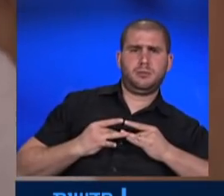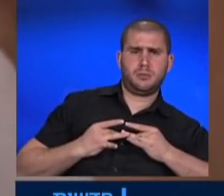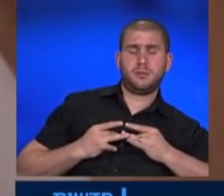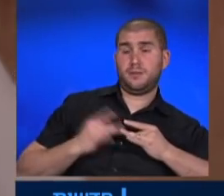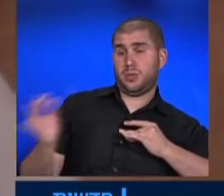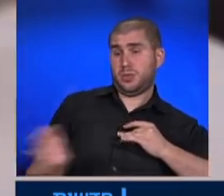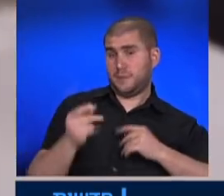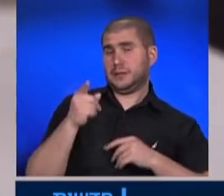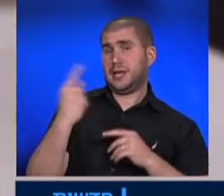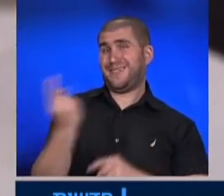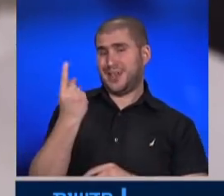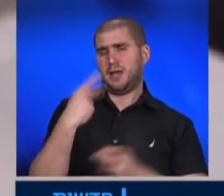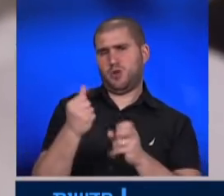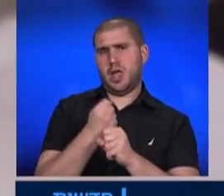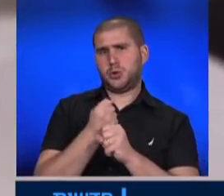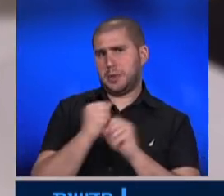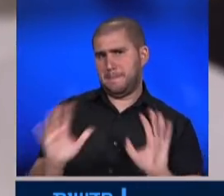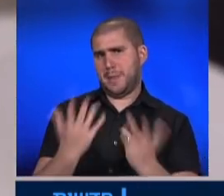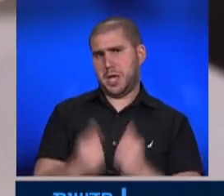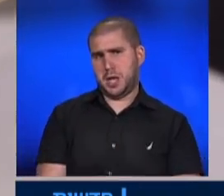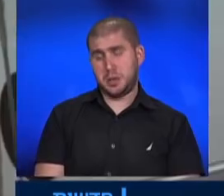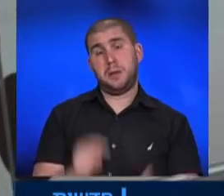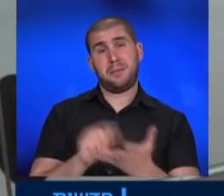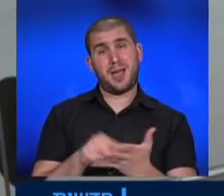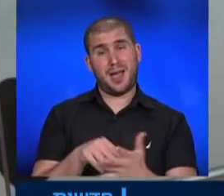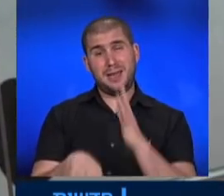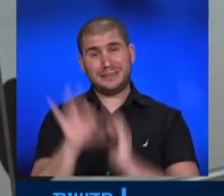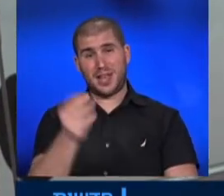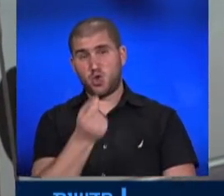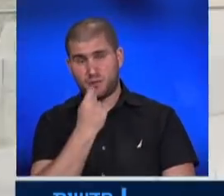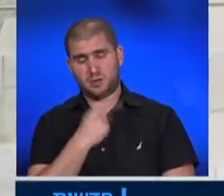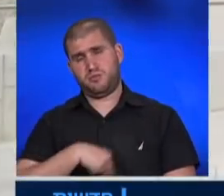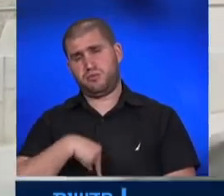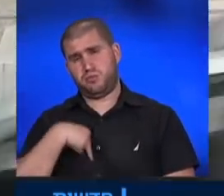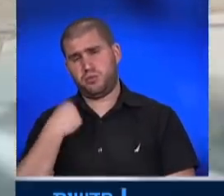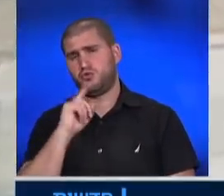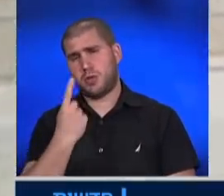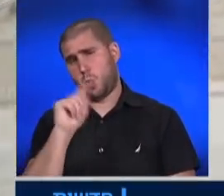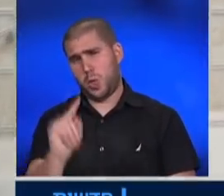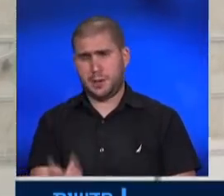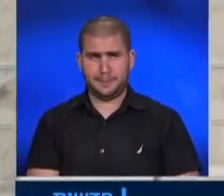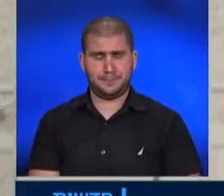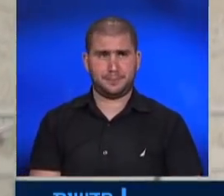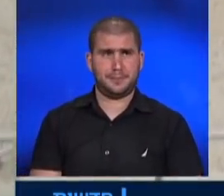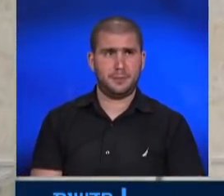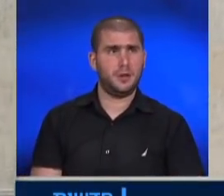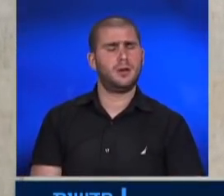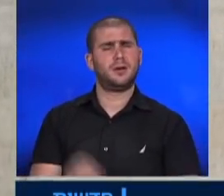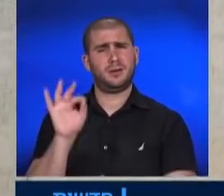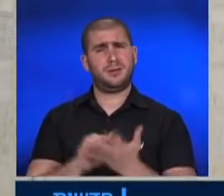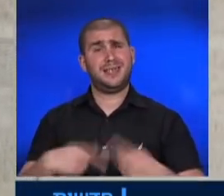היחיד שאנחנו יכולים לעשות יחסית מהר, כי למצוא תרופה זה ייקח לפחות שנה. מימי הקורונה,